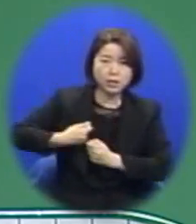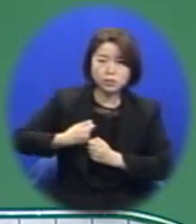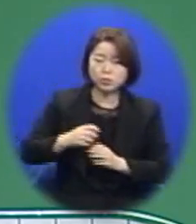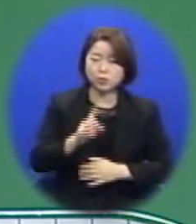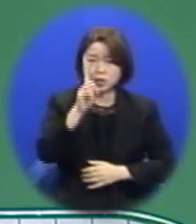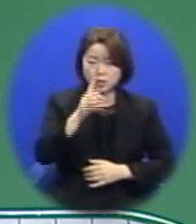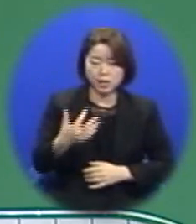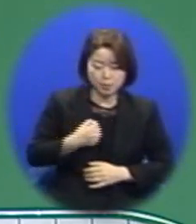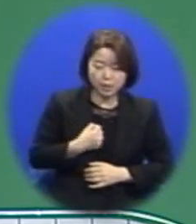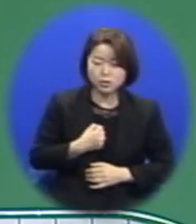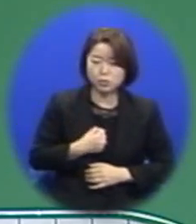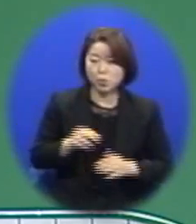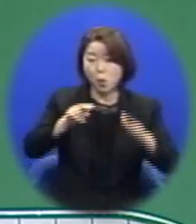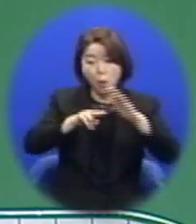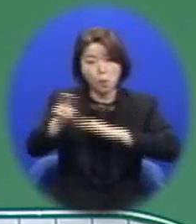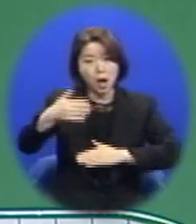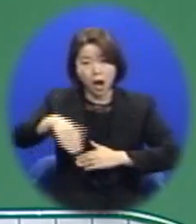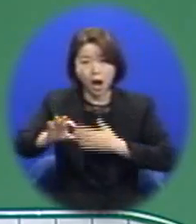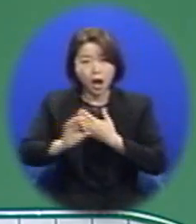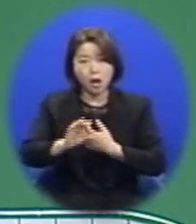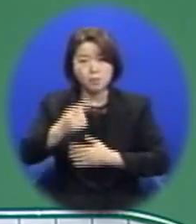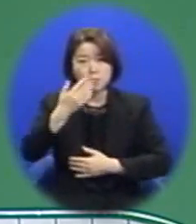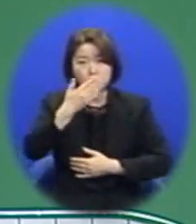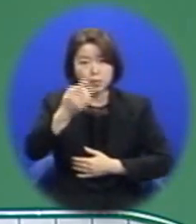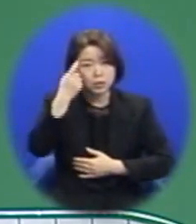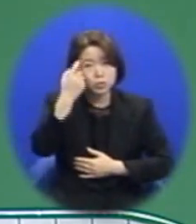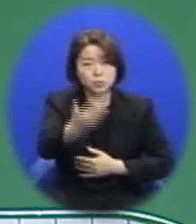가라고 그러면 갈 수 있겠습니까?